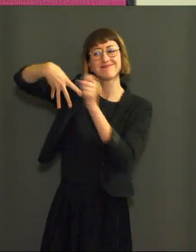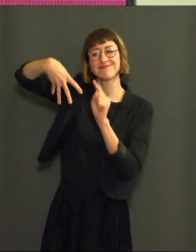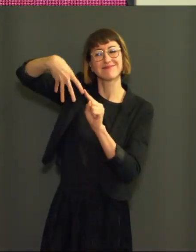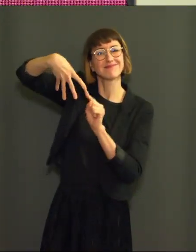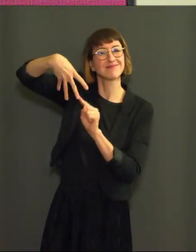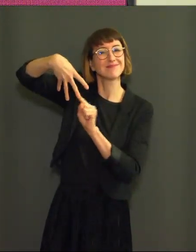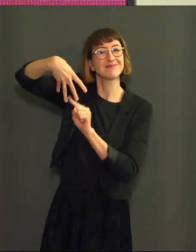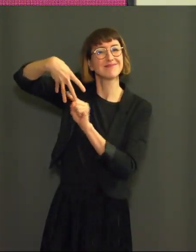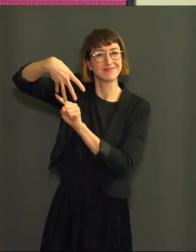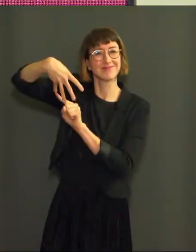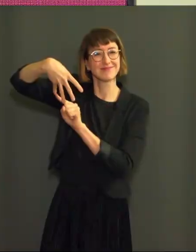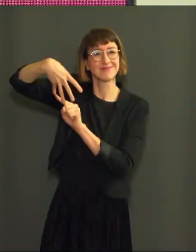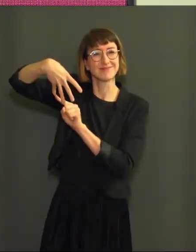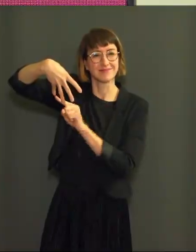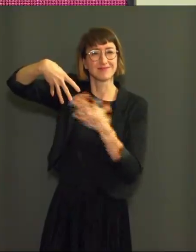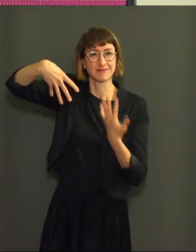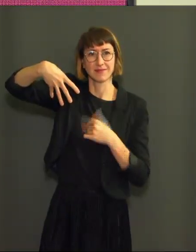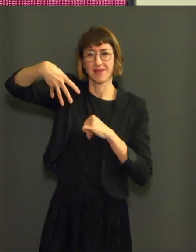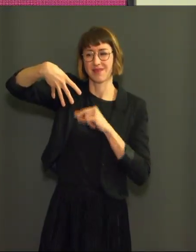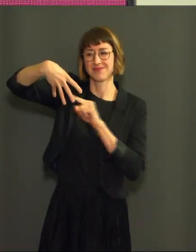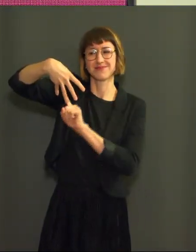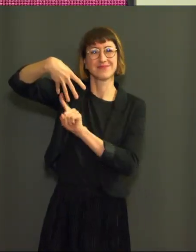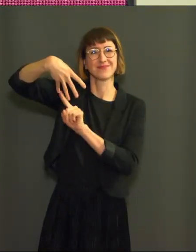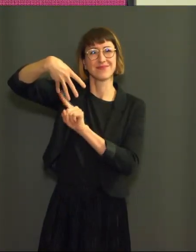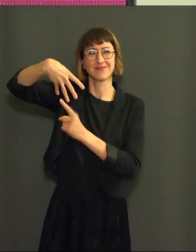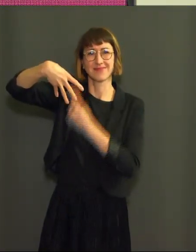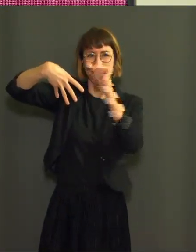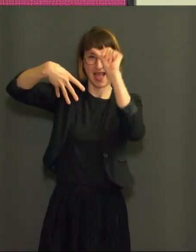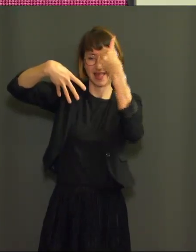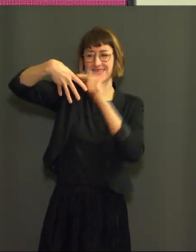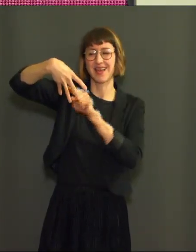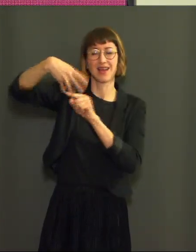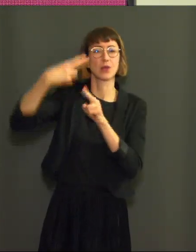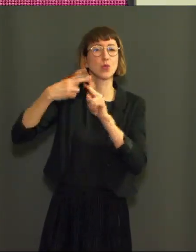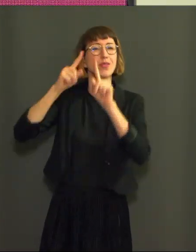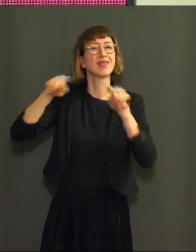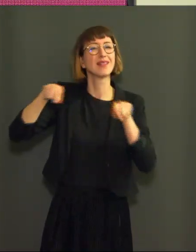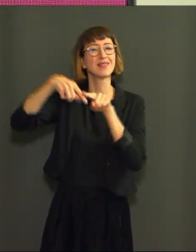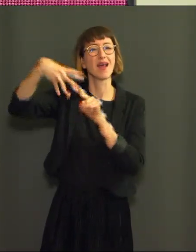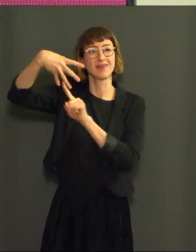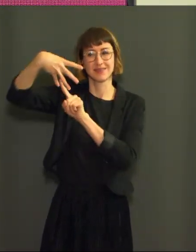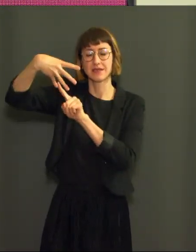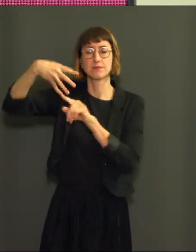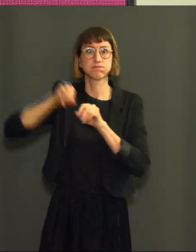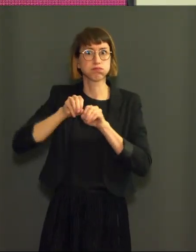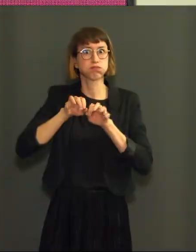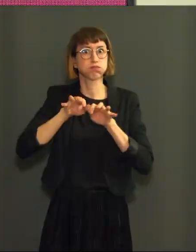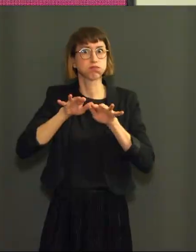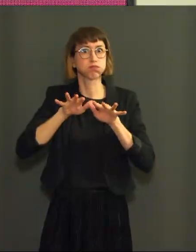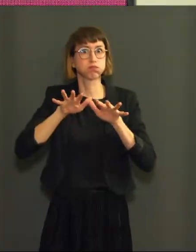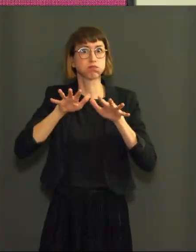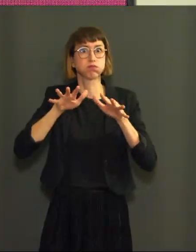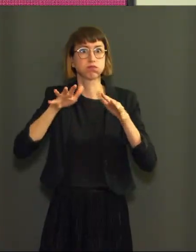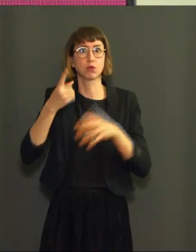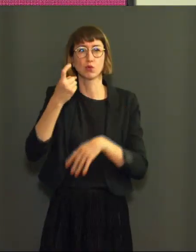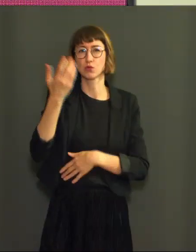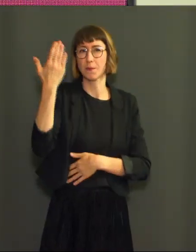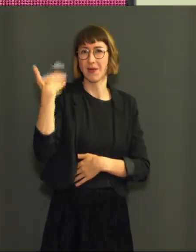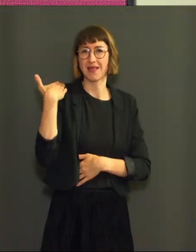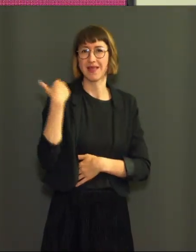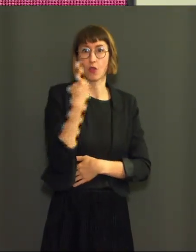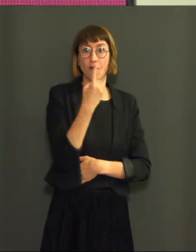variant Delta gagne progressivement du terrain. La semaine dernière, il était à 1,3%. Il est à